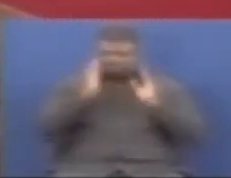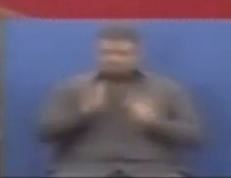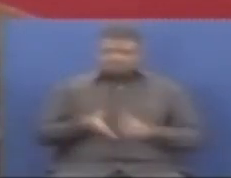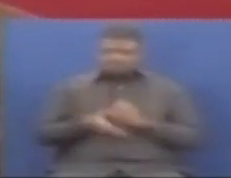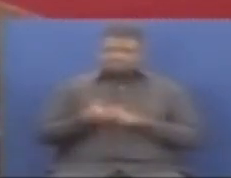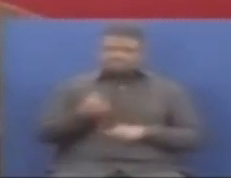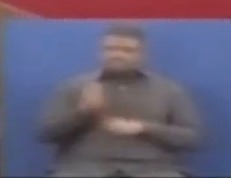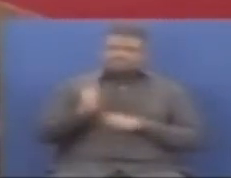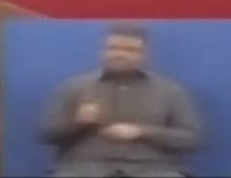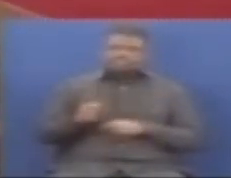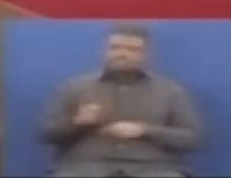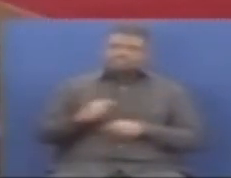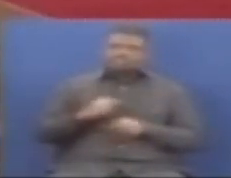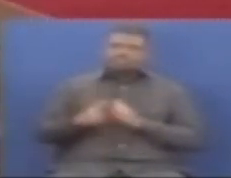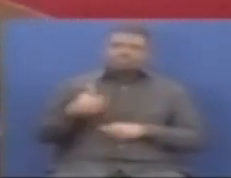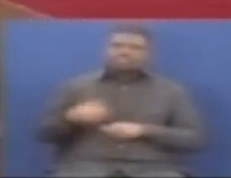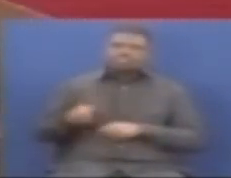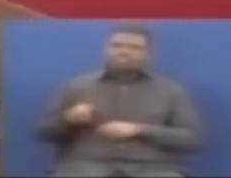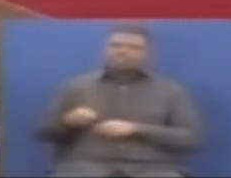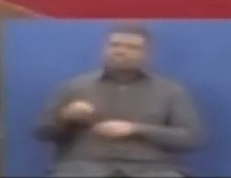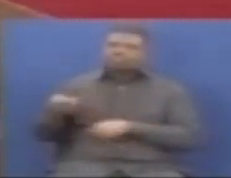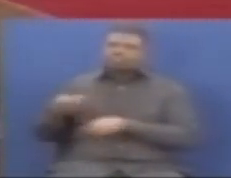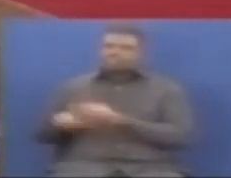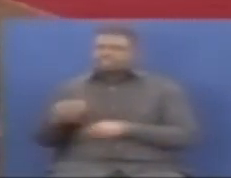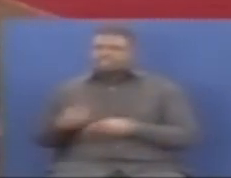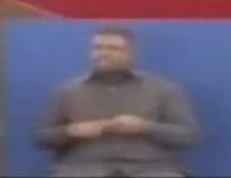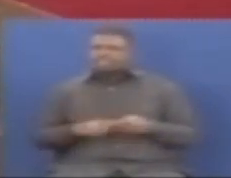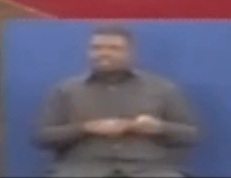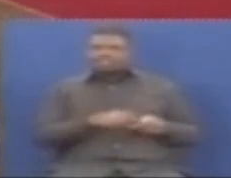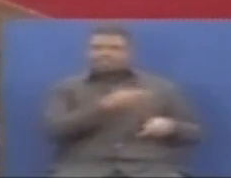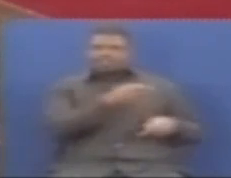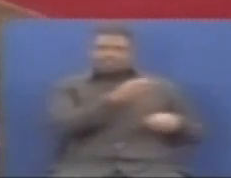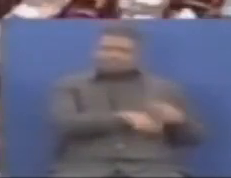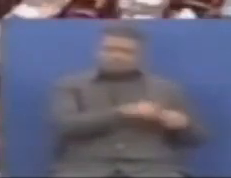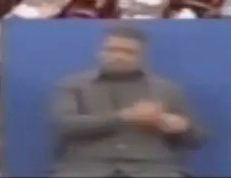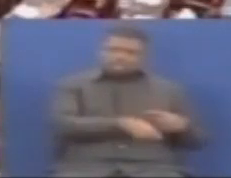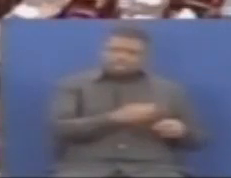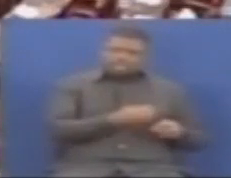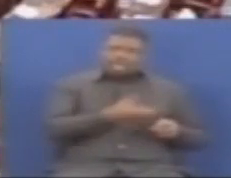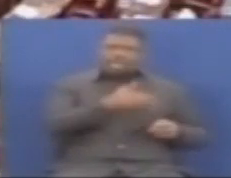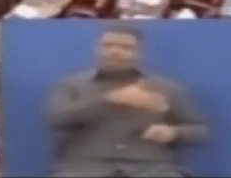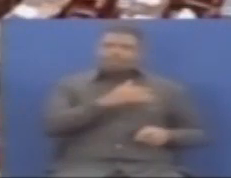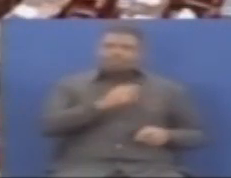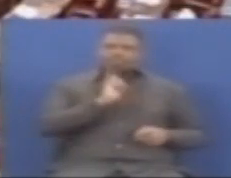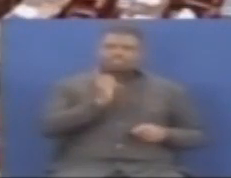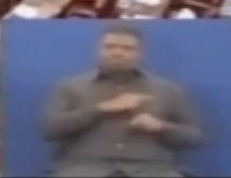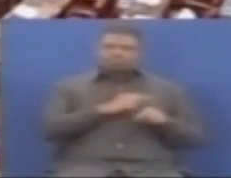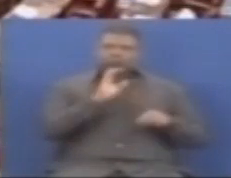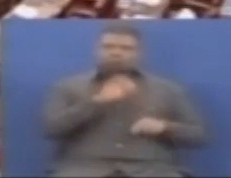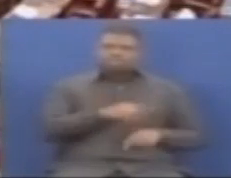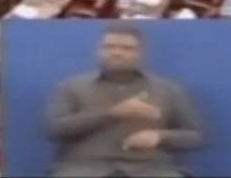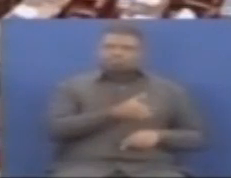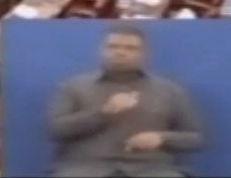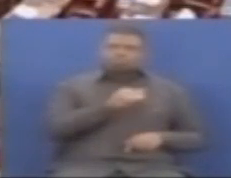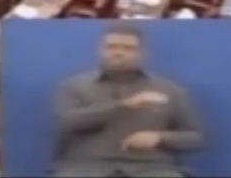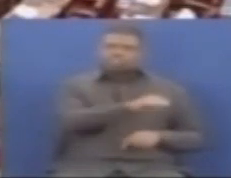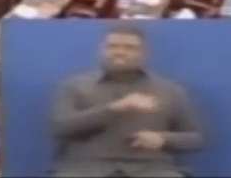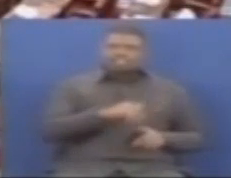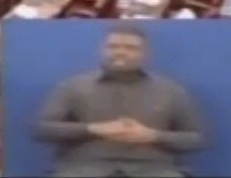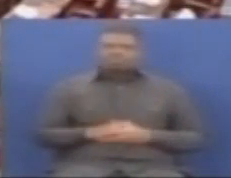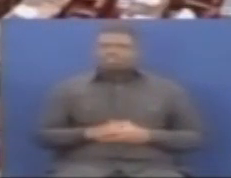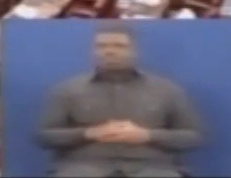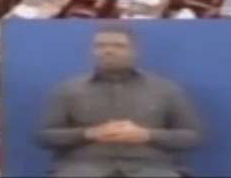ifuatavyo. Ni kweli Mheshimiwa Naibu Spika, barabara hii imekuwa ikifanywa matengenezo, lakini Mheshimiwa Nape atakubali kabisa kwamba hii barabara ni ya